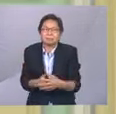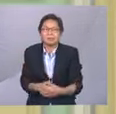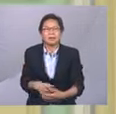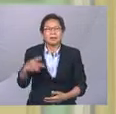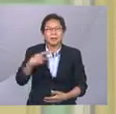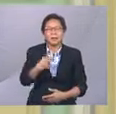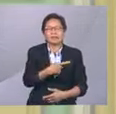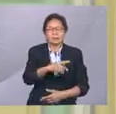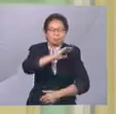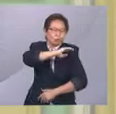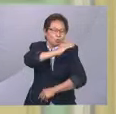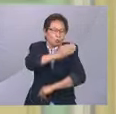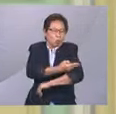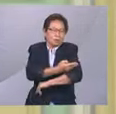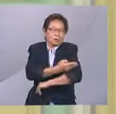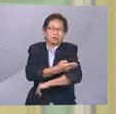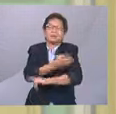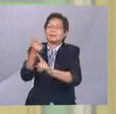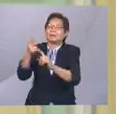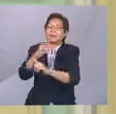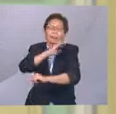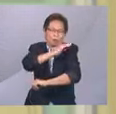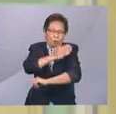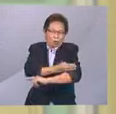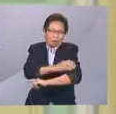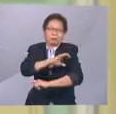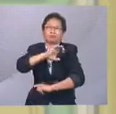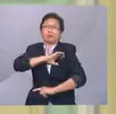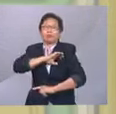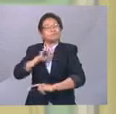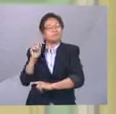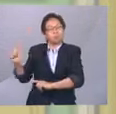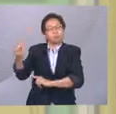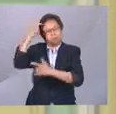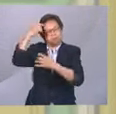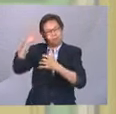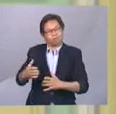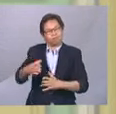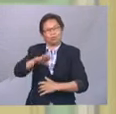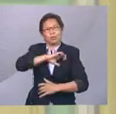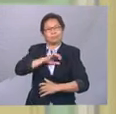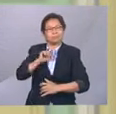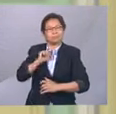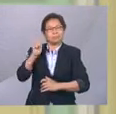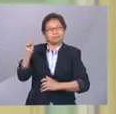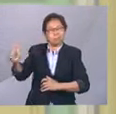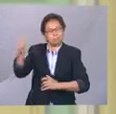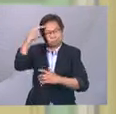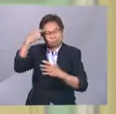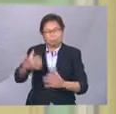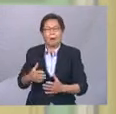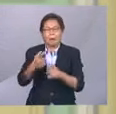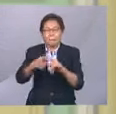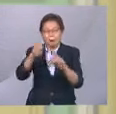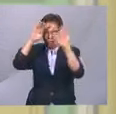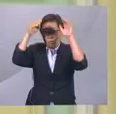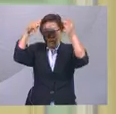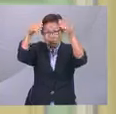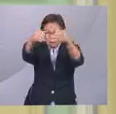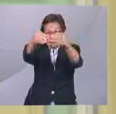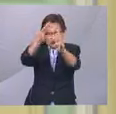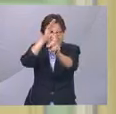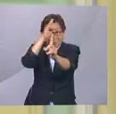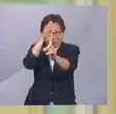kredit kuasa kepada pihak polis untuk menentukan tetapi tumpuannya fokusnya